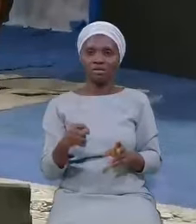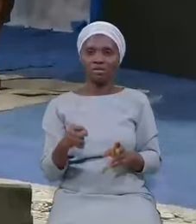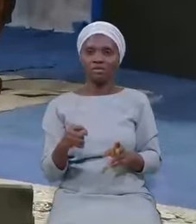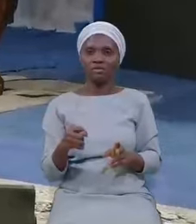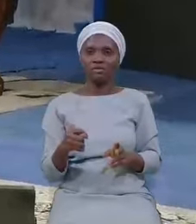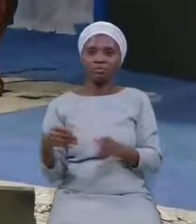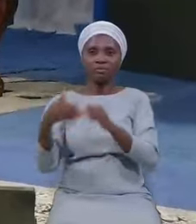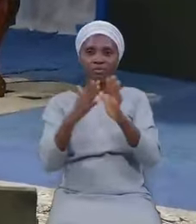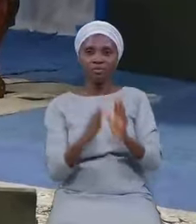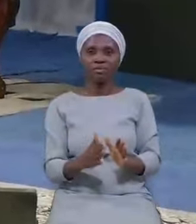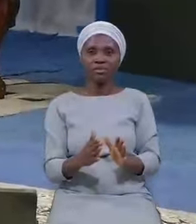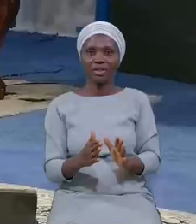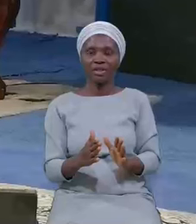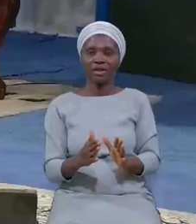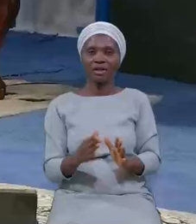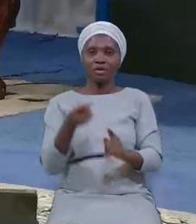Le leader